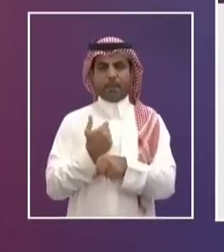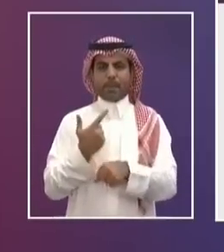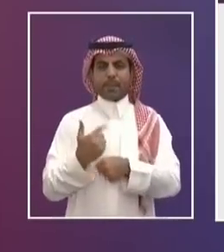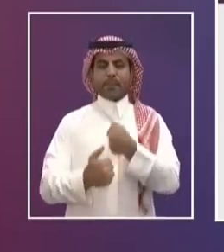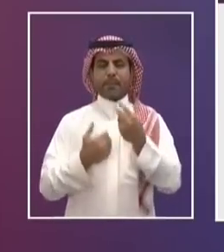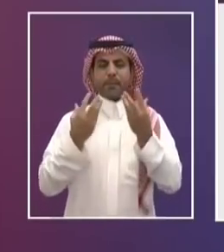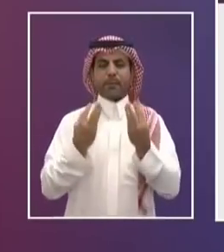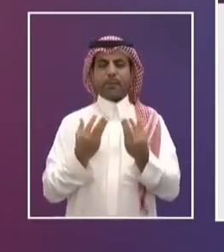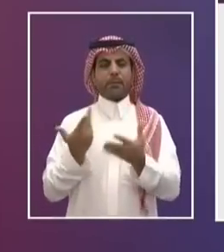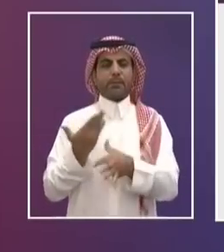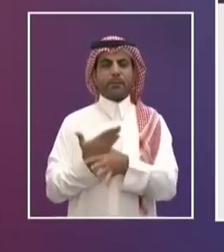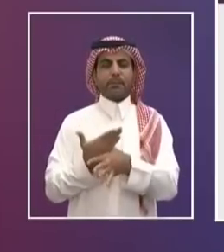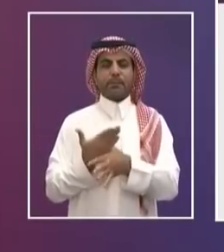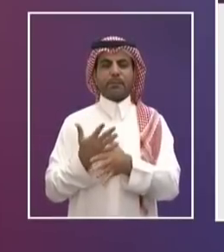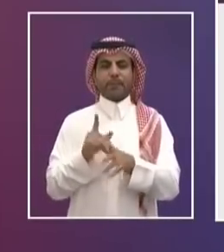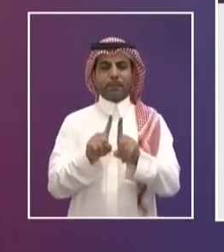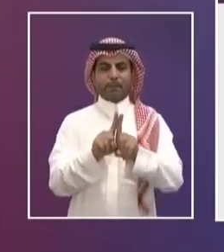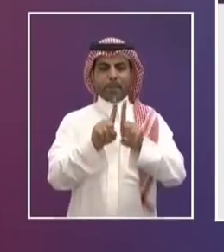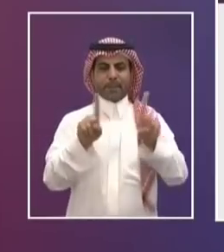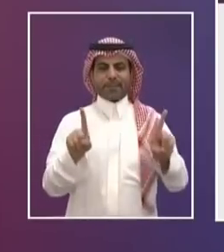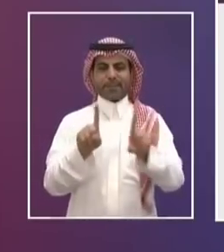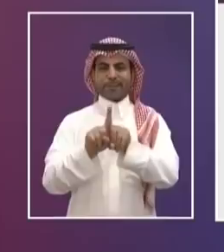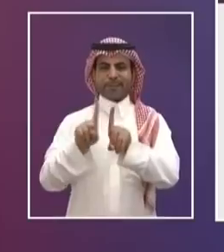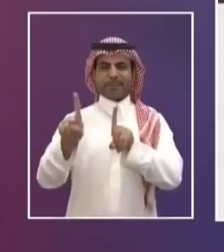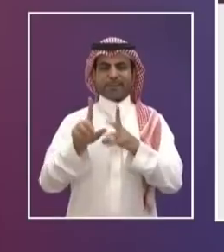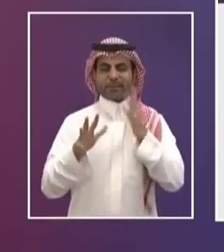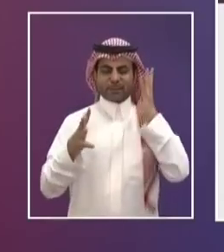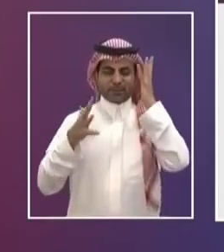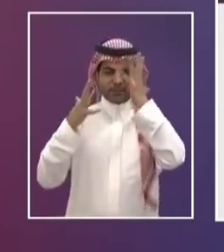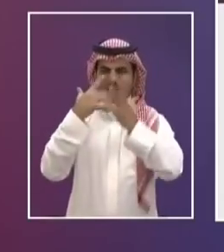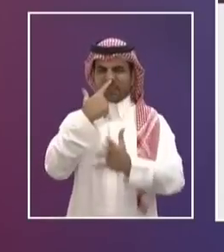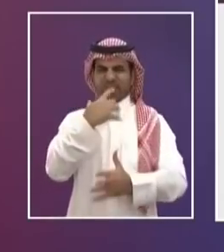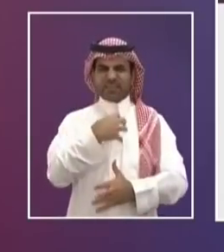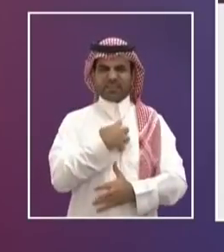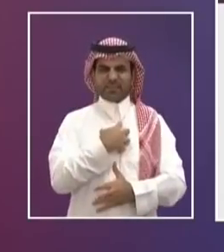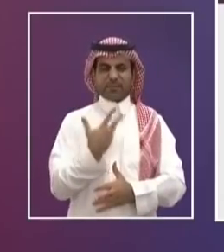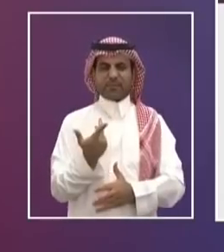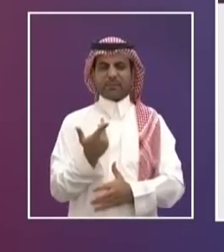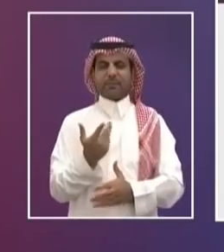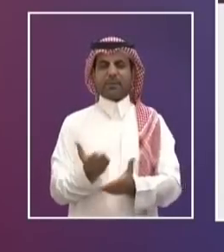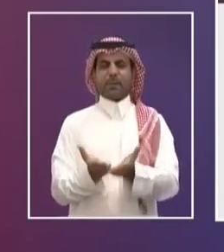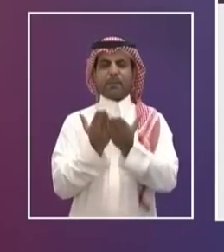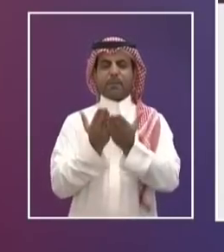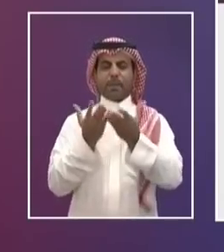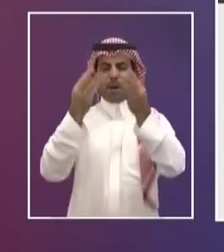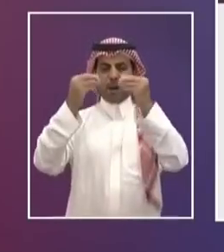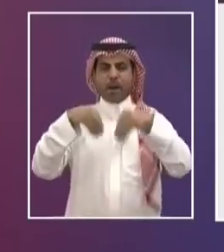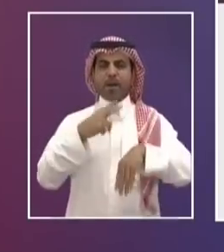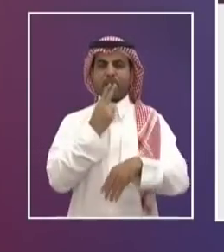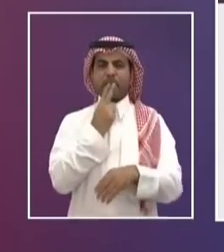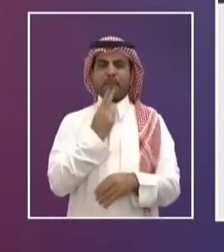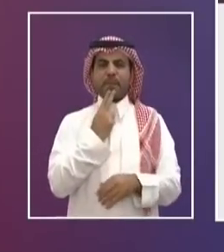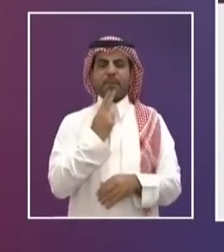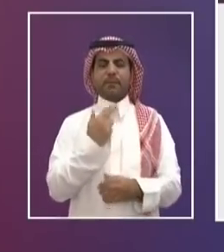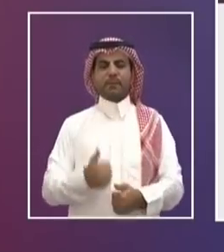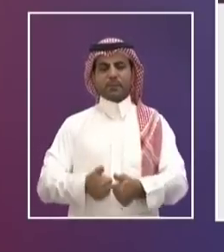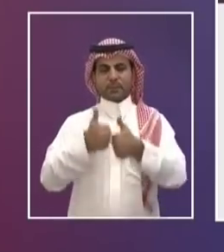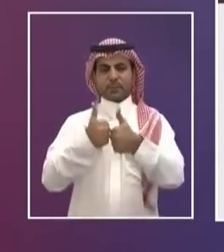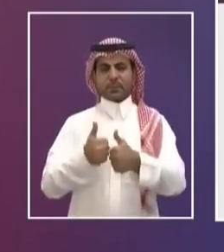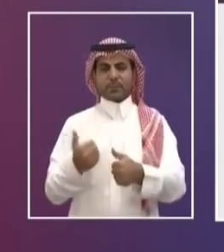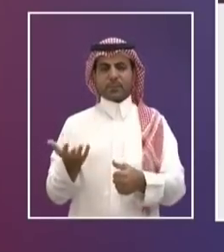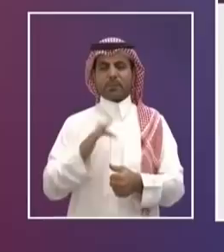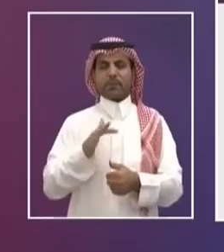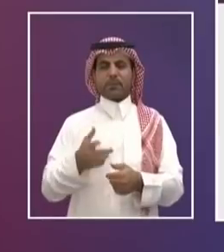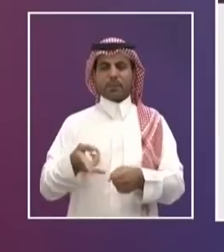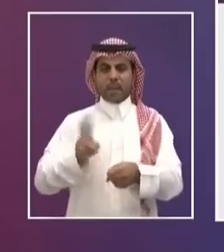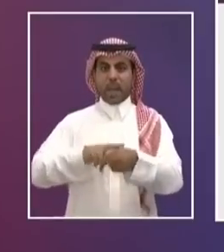أنفسهم لتجنب الاضطرابات النفسية، عافانا الله وعافاهم، وإن شاء الله أن